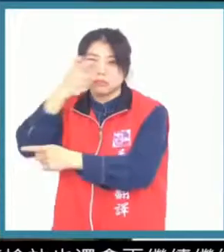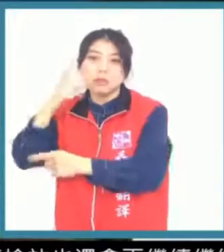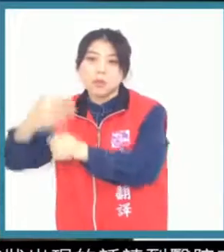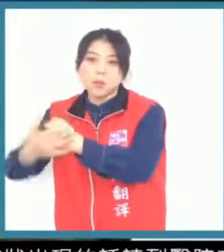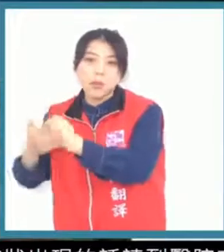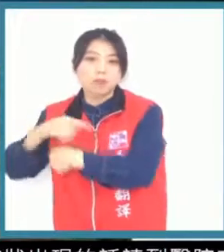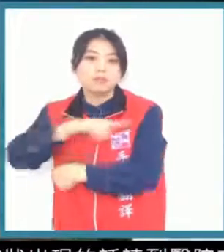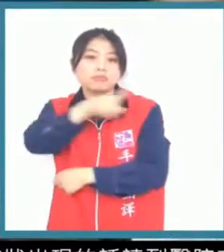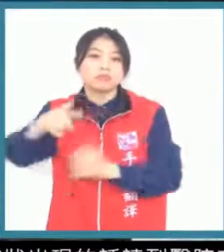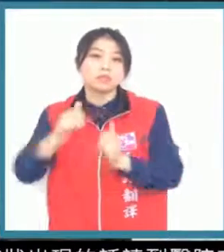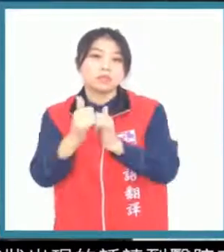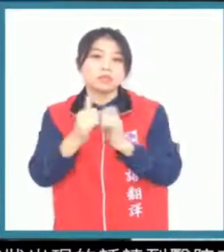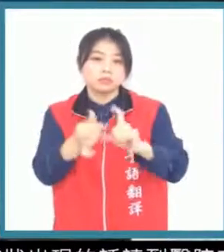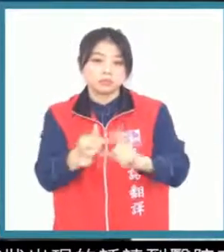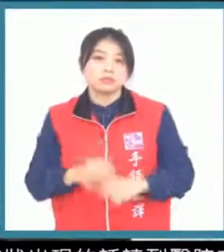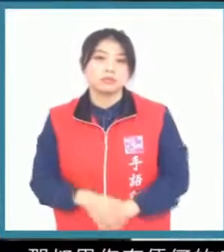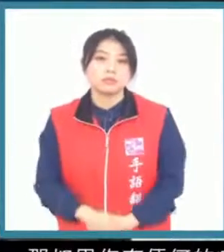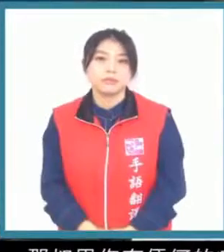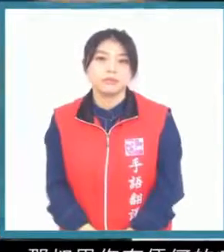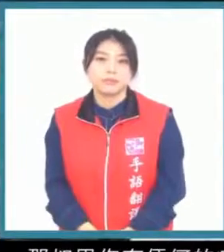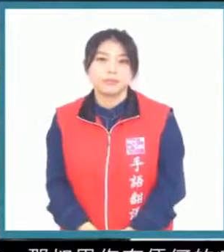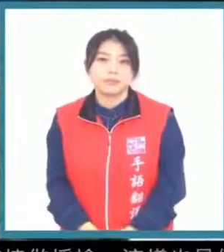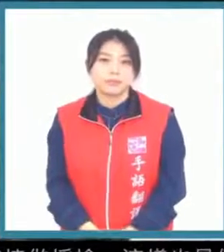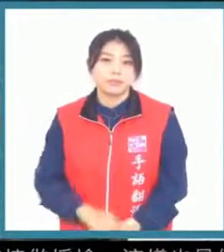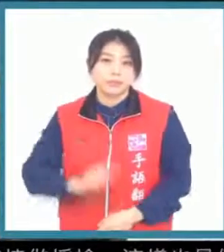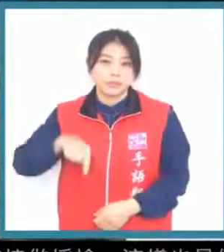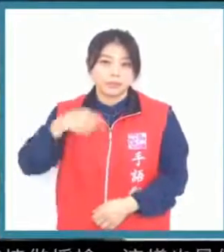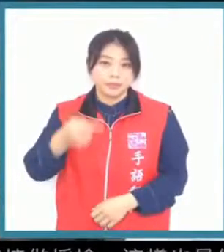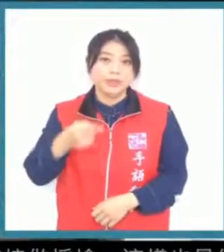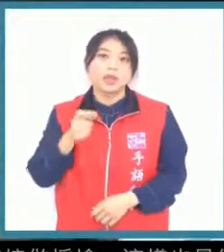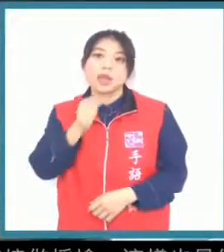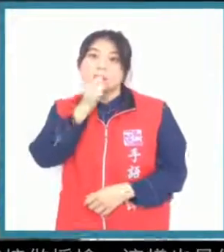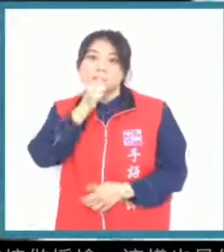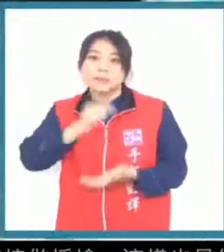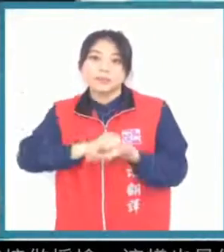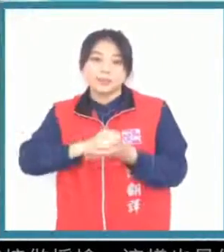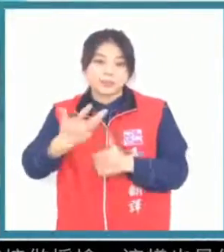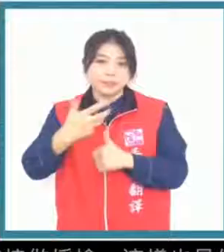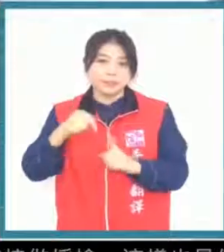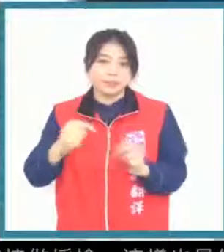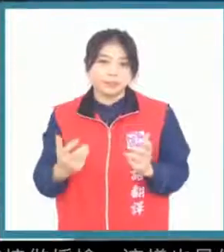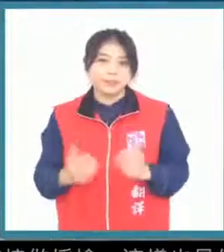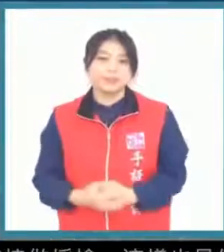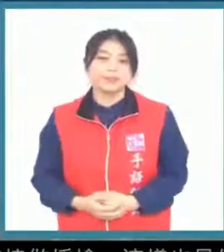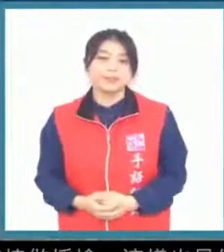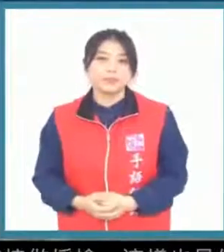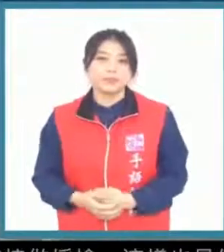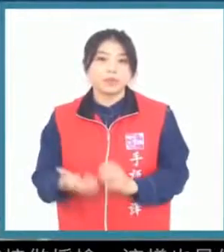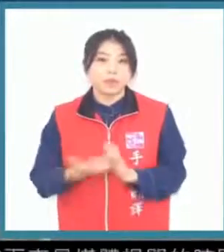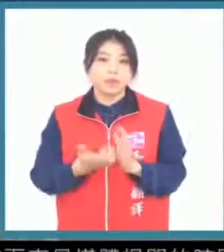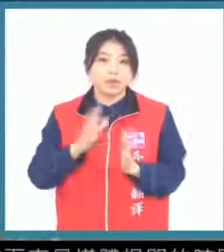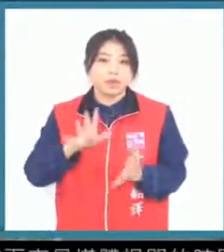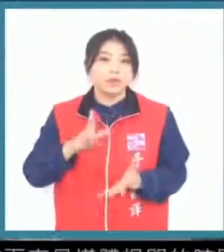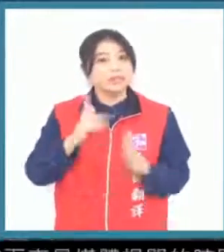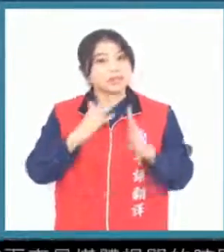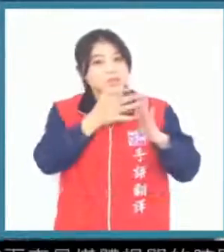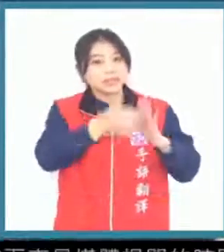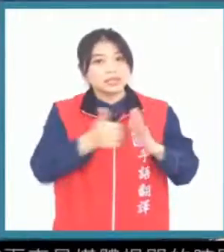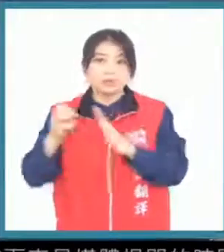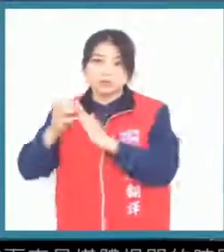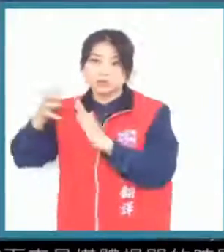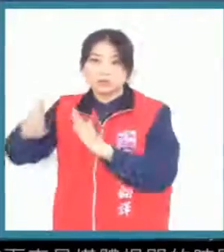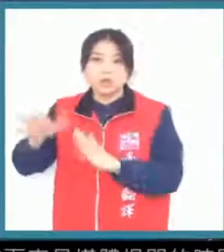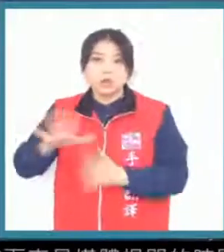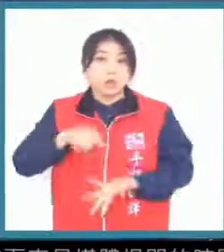大家的安全。好，接下来是媒体提问的时间。刚刚市长跟局长都有